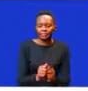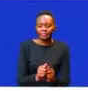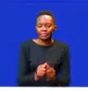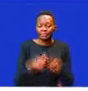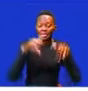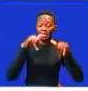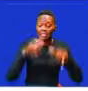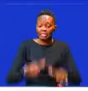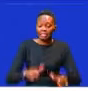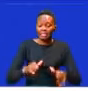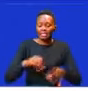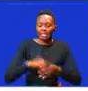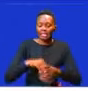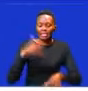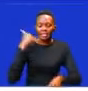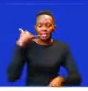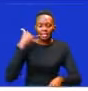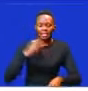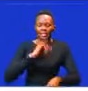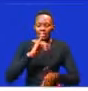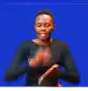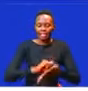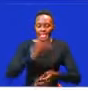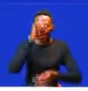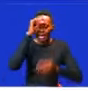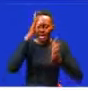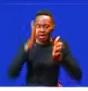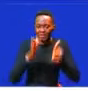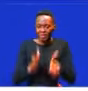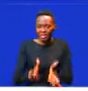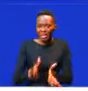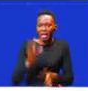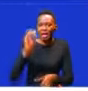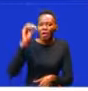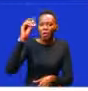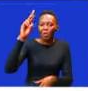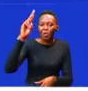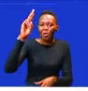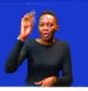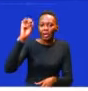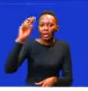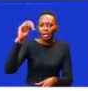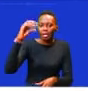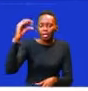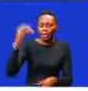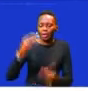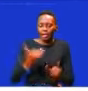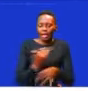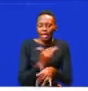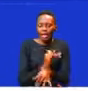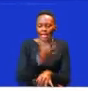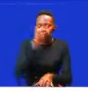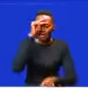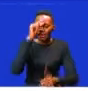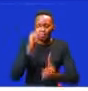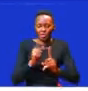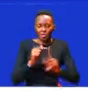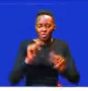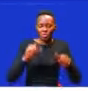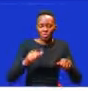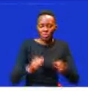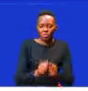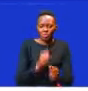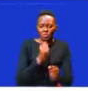Tokapo duol mane kaunti ma Siaya en ni gavana ma kaunti ma Siaya migosi James Orengo koro to okwayo piny owacho ma pacho kaendi mondo oru timo